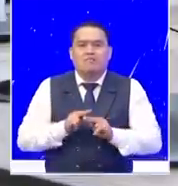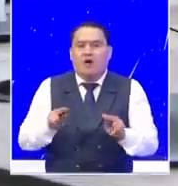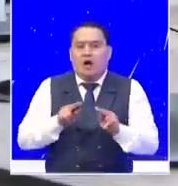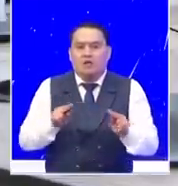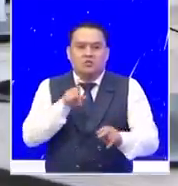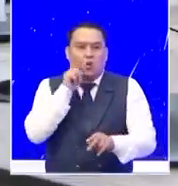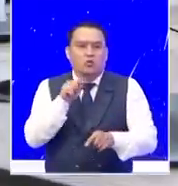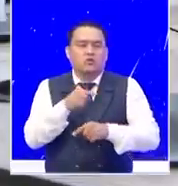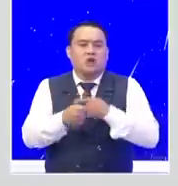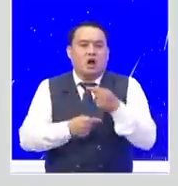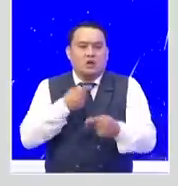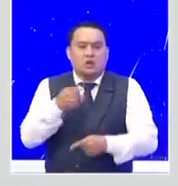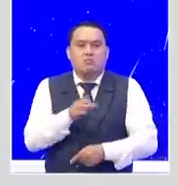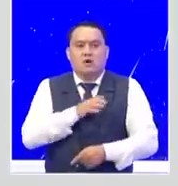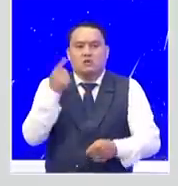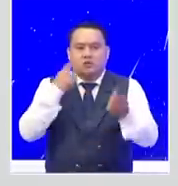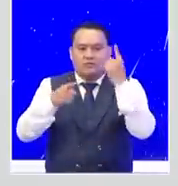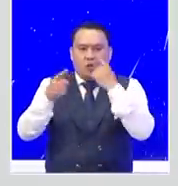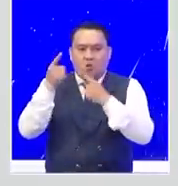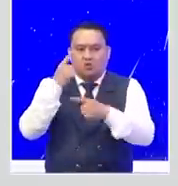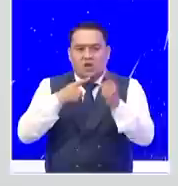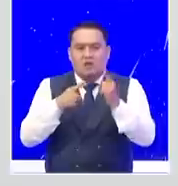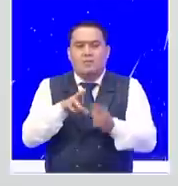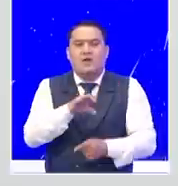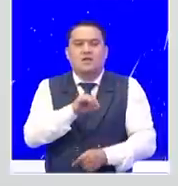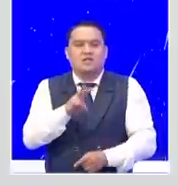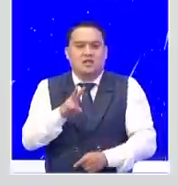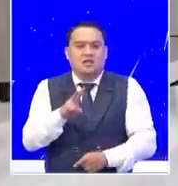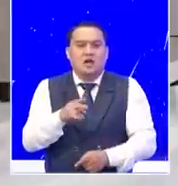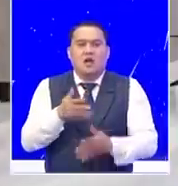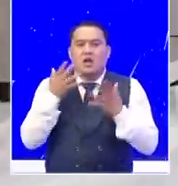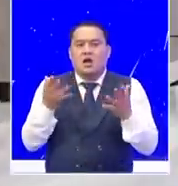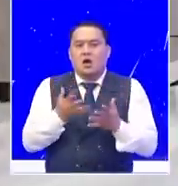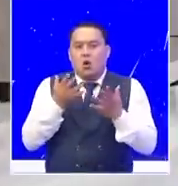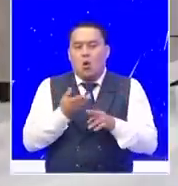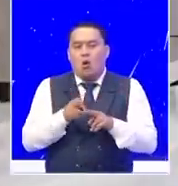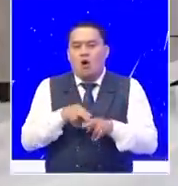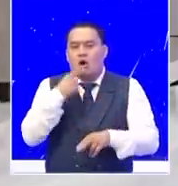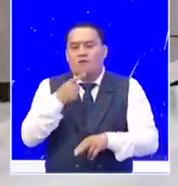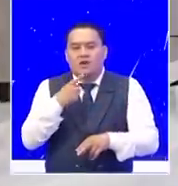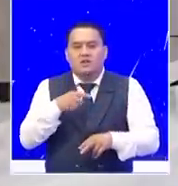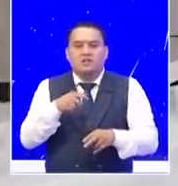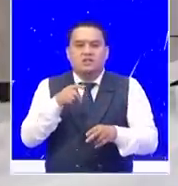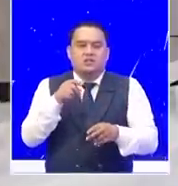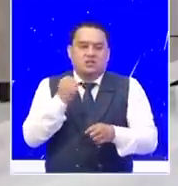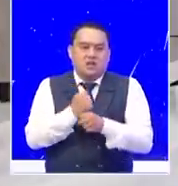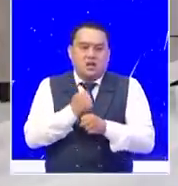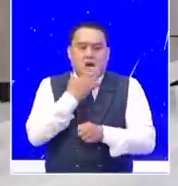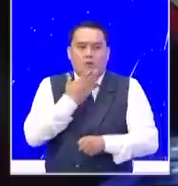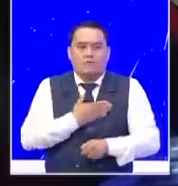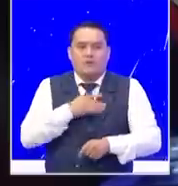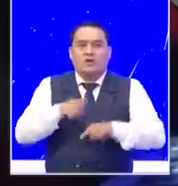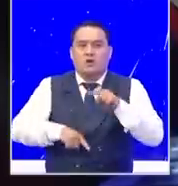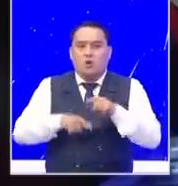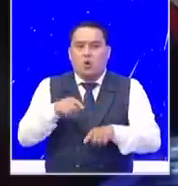плеяду учеников, оставил богатое творческое наследие. Бейсен Куранбек легко говорил о насущных проблемах и действовал как истинный патриот своей